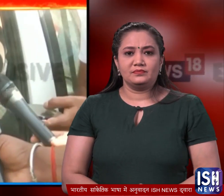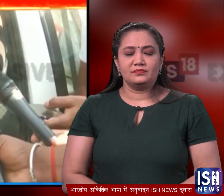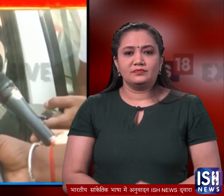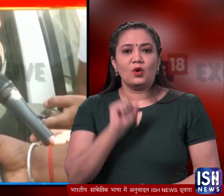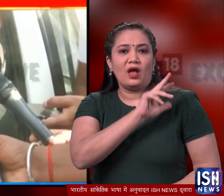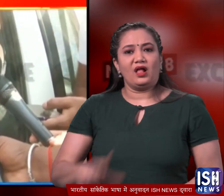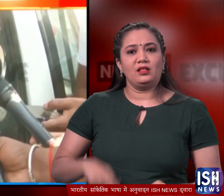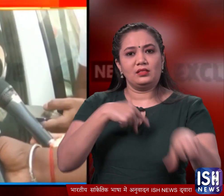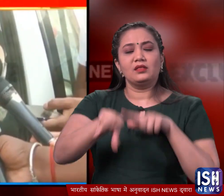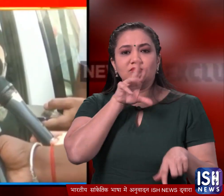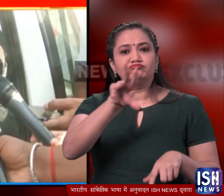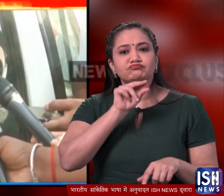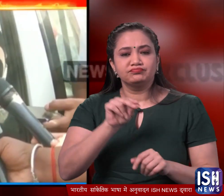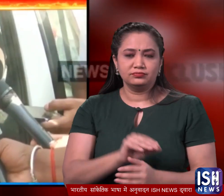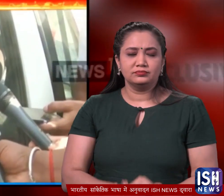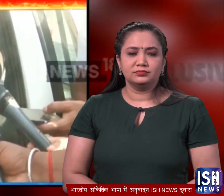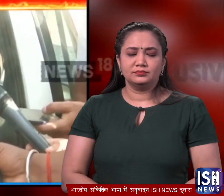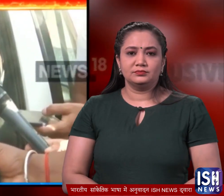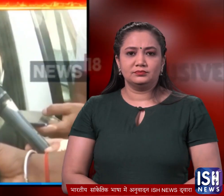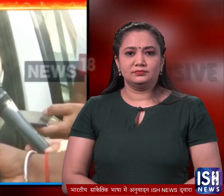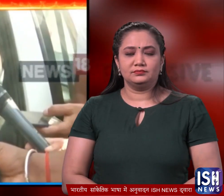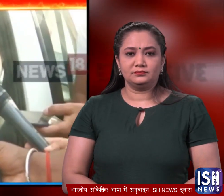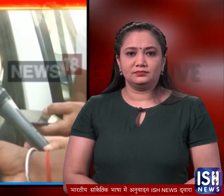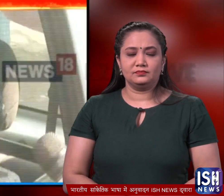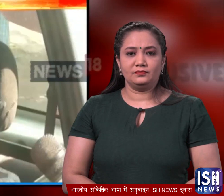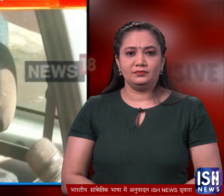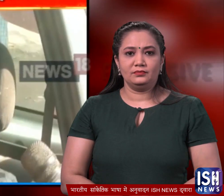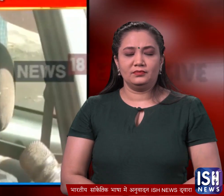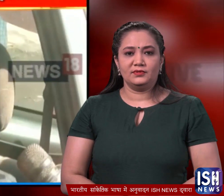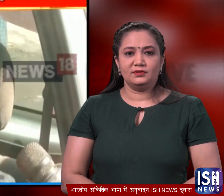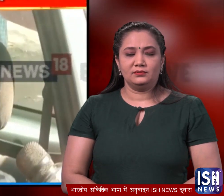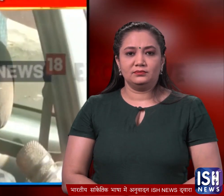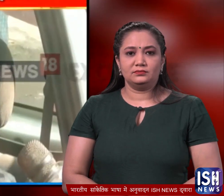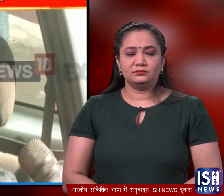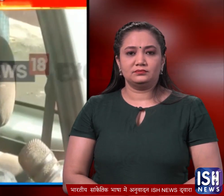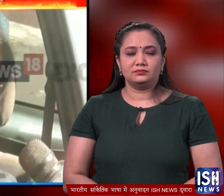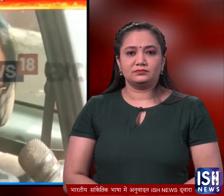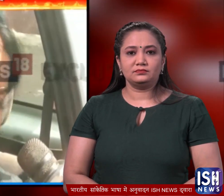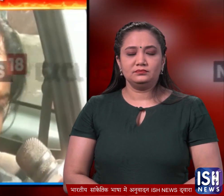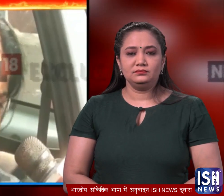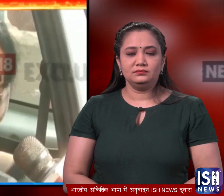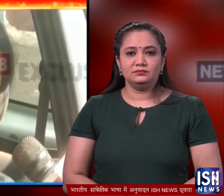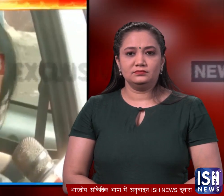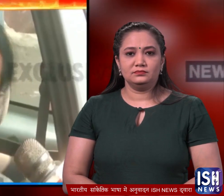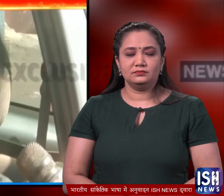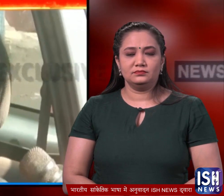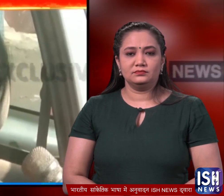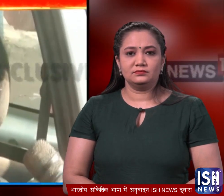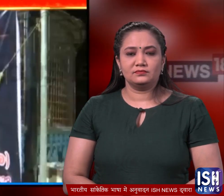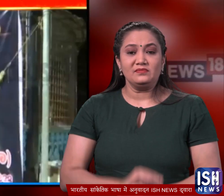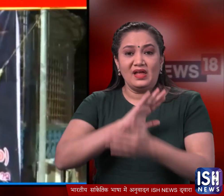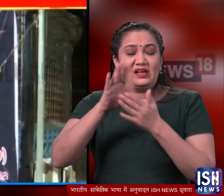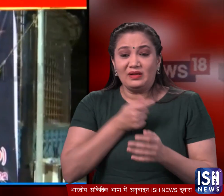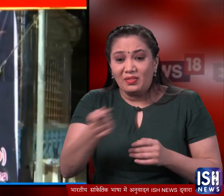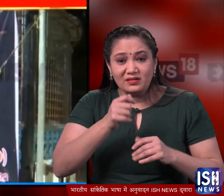ಅದೆಲ್ಲ ಎಲ್ಲೂ ತಗೊಳ್ಳಲ್ಲ. ಹರ್ಷ ಹರ್ಷ ಹರ್ಷ ಹರ್ಷ ಹರ್ಷ ಹರ್ಷ ಇಂದು ತಮ್ಮಂಗೊಂದು ಸಾಗಿ ಒಳ್ಳೆ ನ್ಯಾಯ